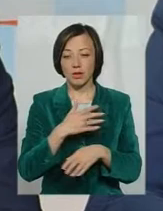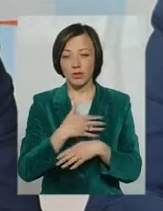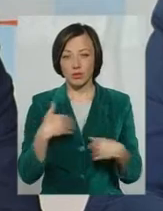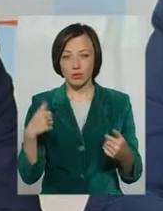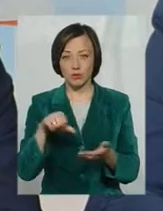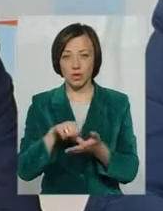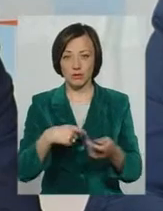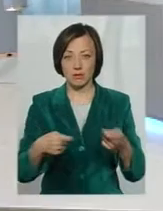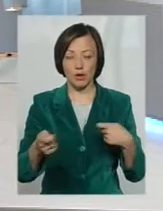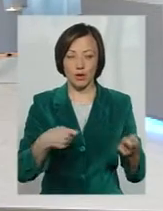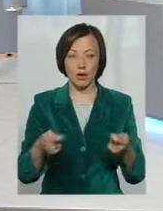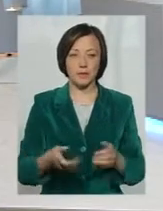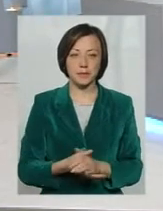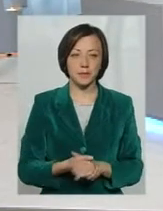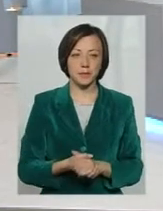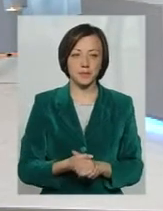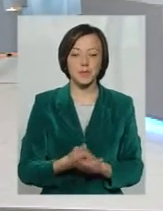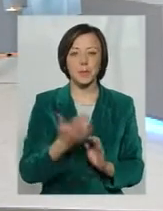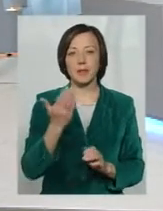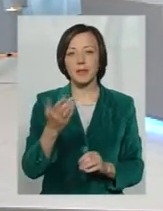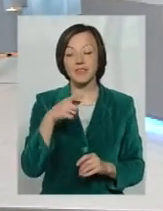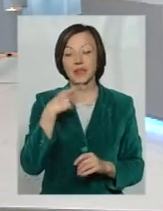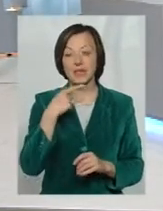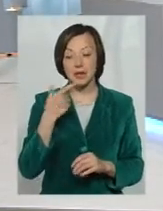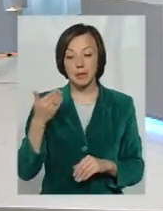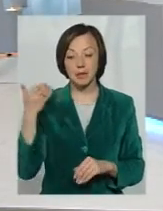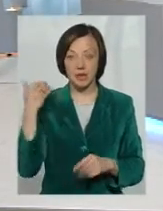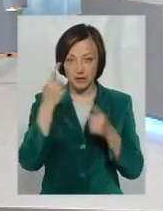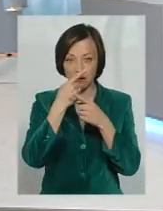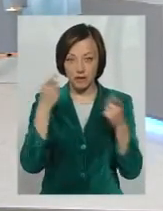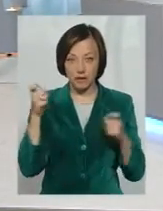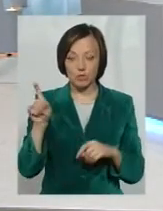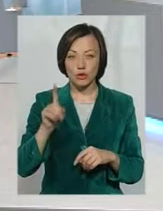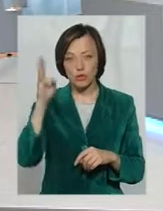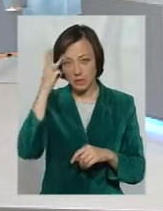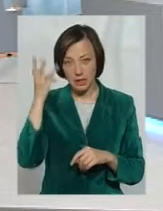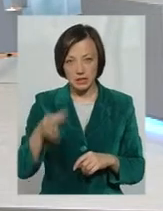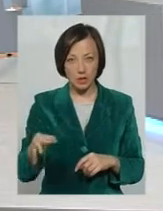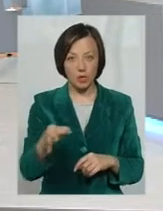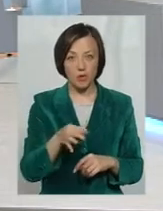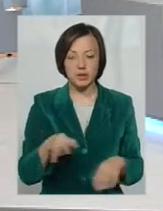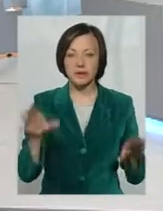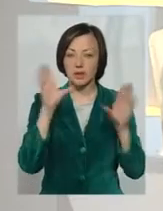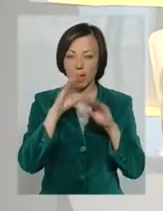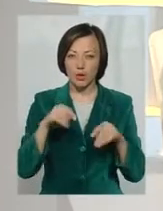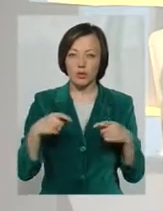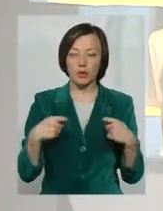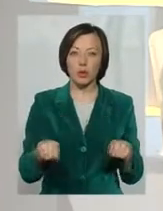лот. Ви зазначали перед ефіром, що в Хмельницькій області вдалося